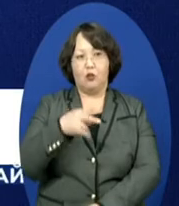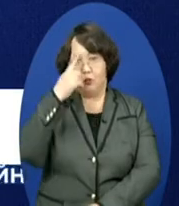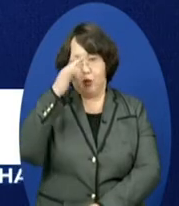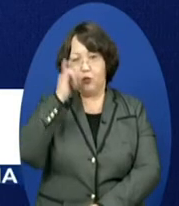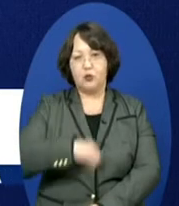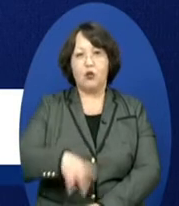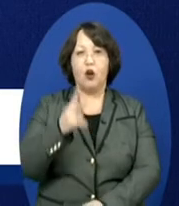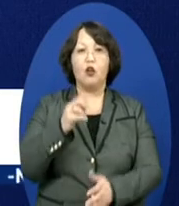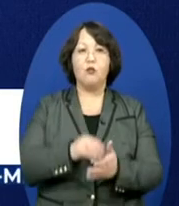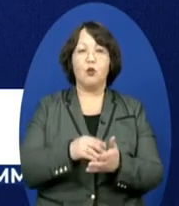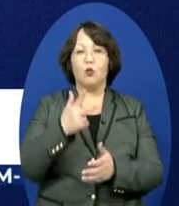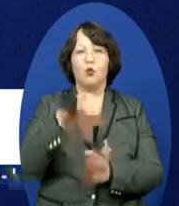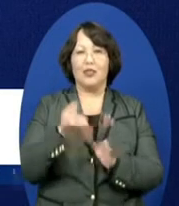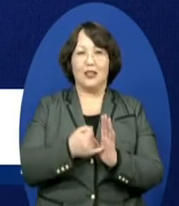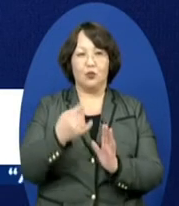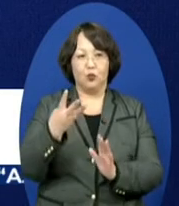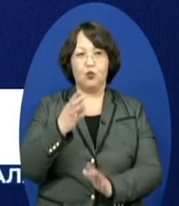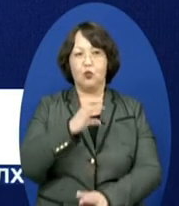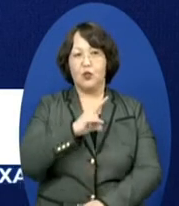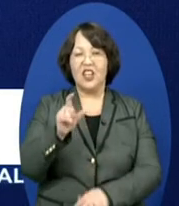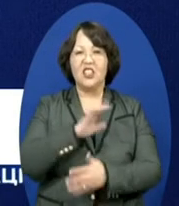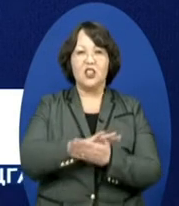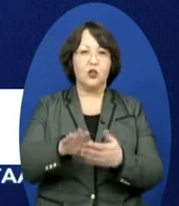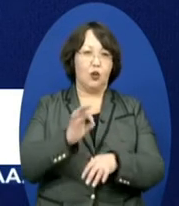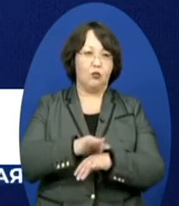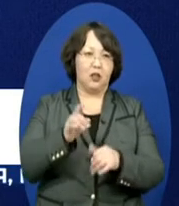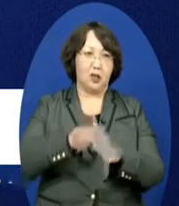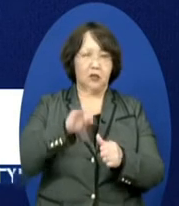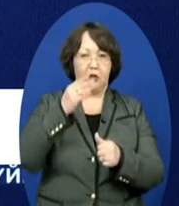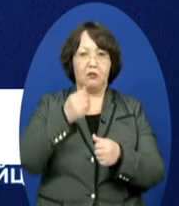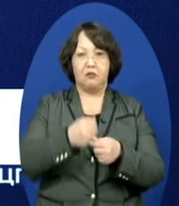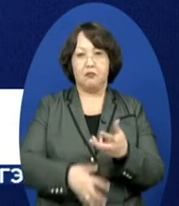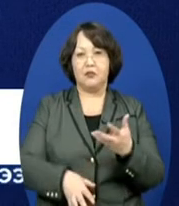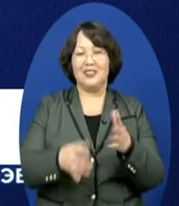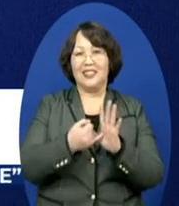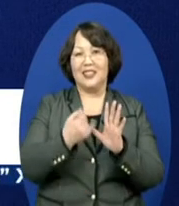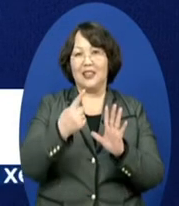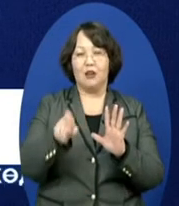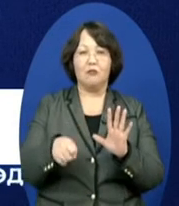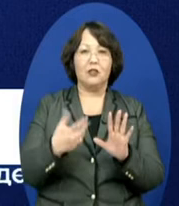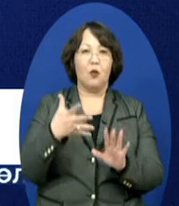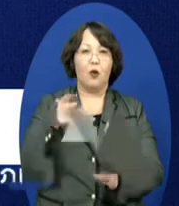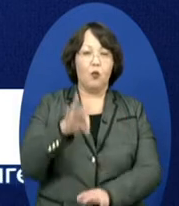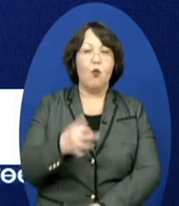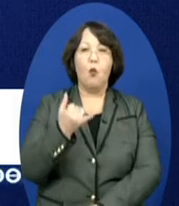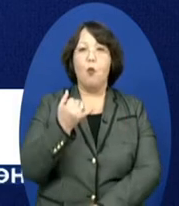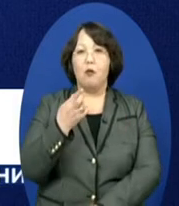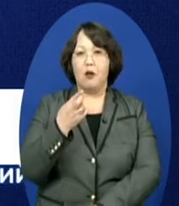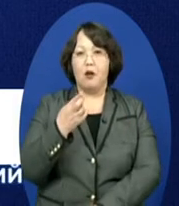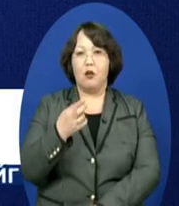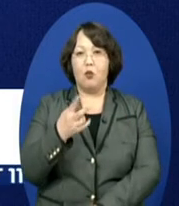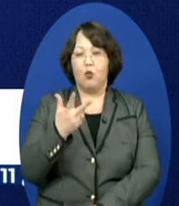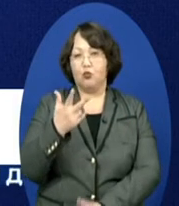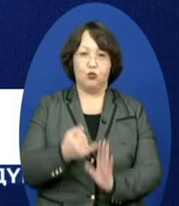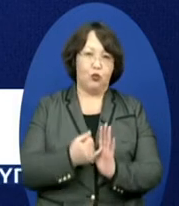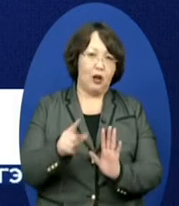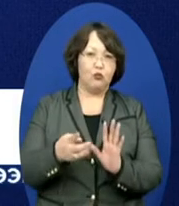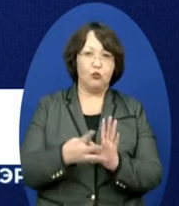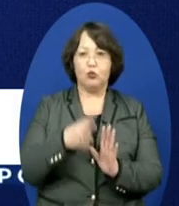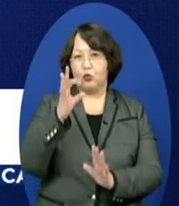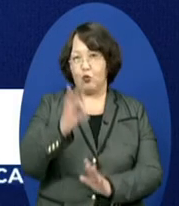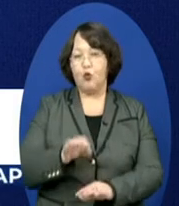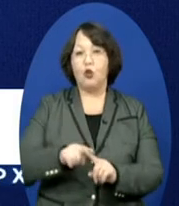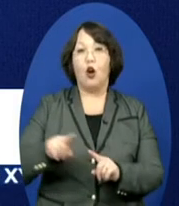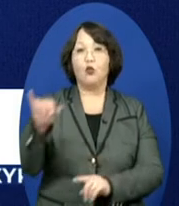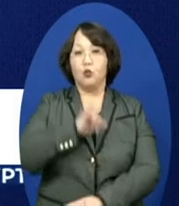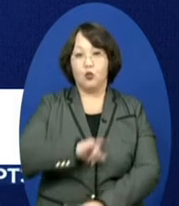нийт 2364 сүрийгийн шин тохиолдол бүртгэгдсэн. Үүний 61.5% нь Улаанбаатараас, 36.9%